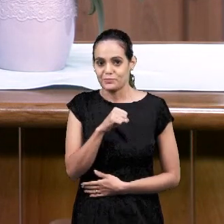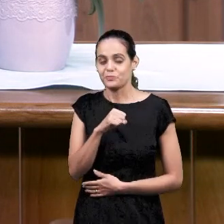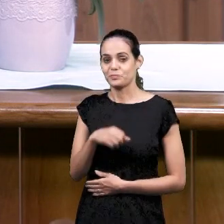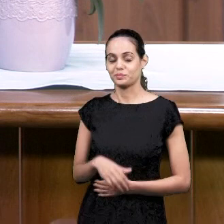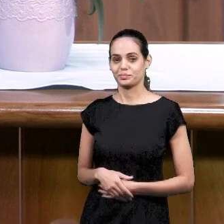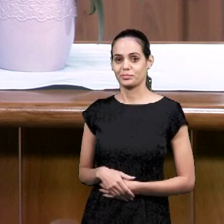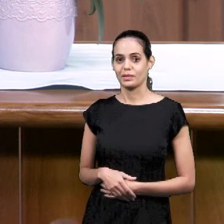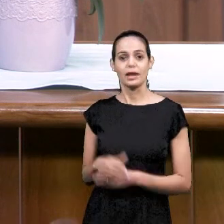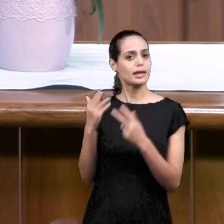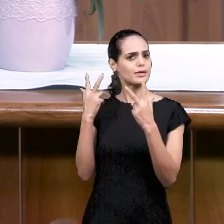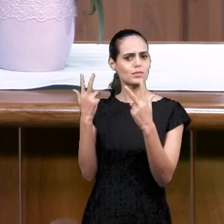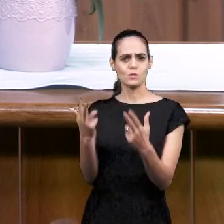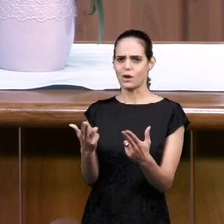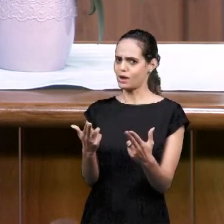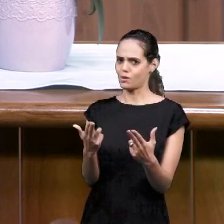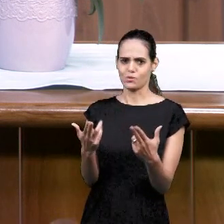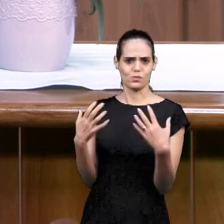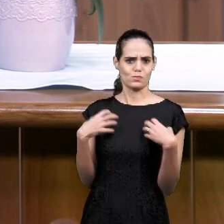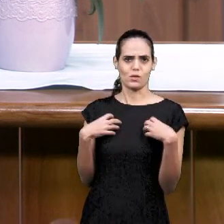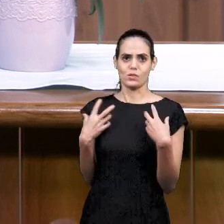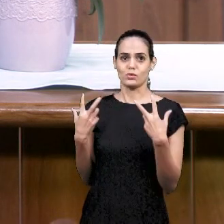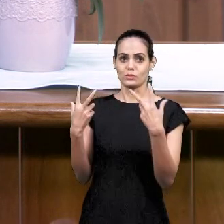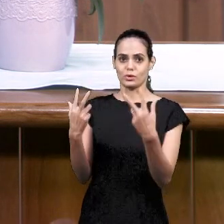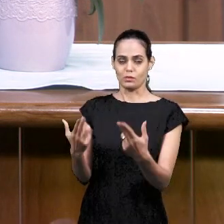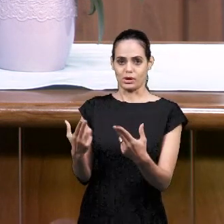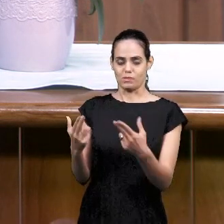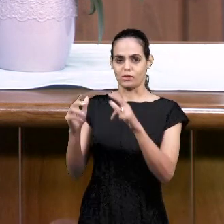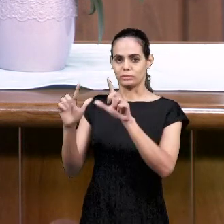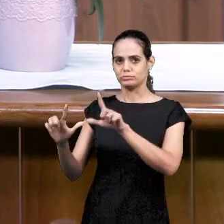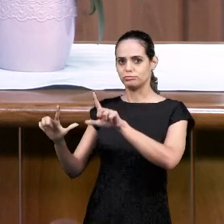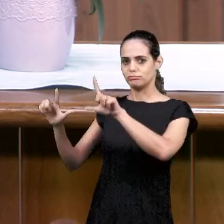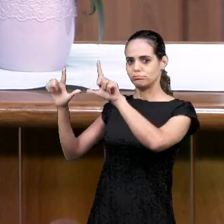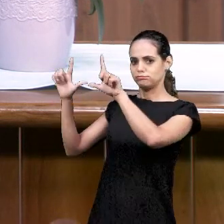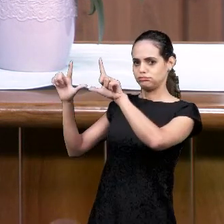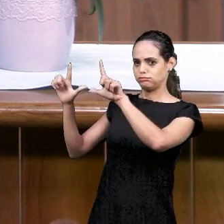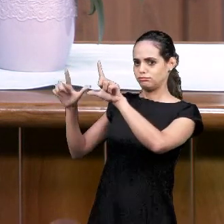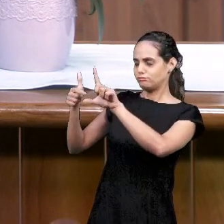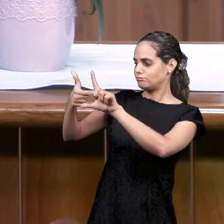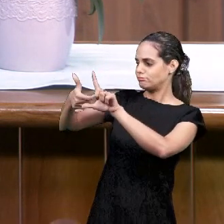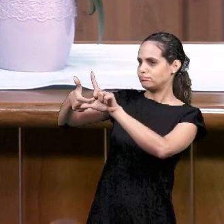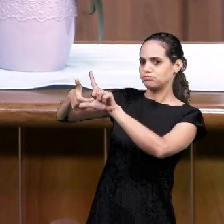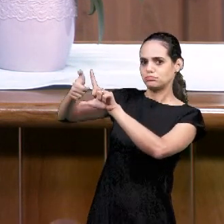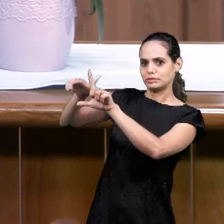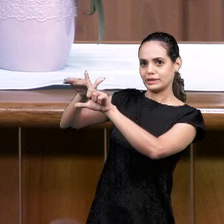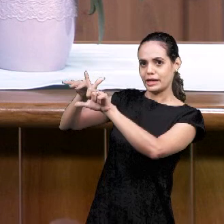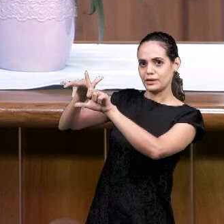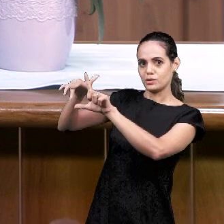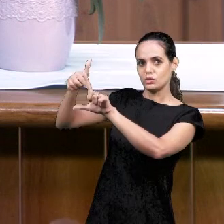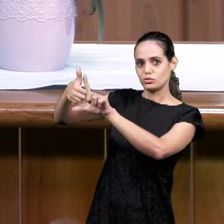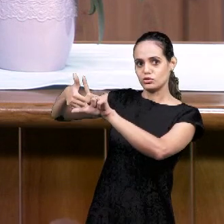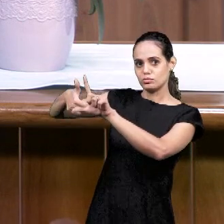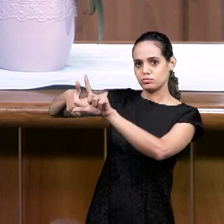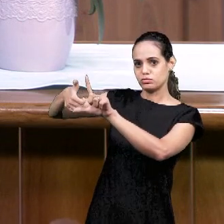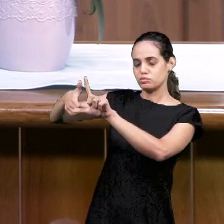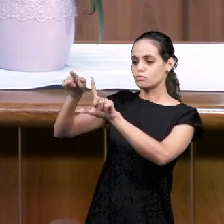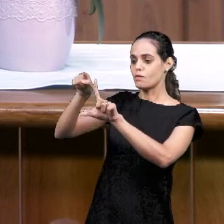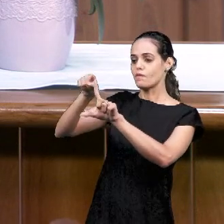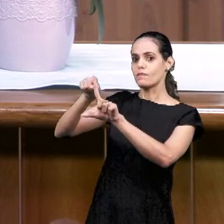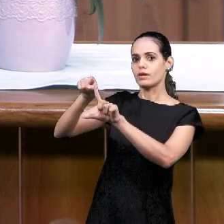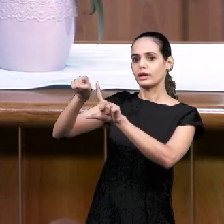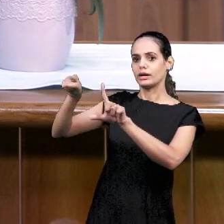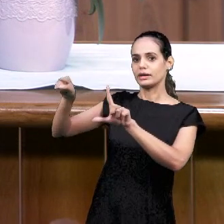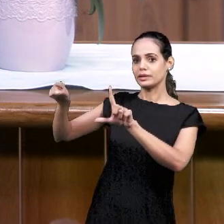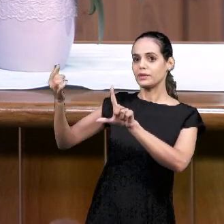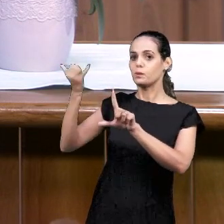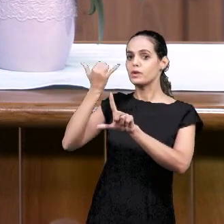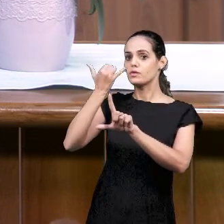utilisant la tablette. La même chose, je vais ouvrir l'appareil photo de ma tablette, je pointe vers le code, il y